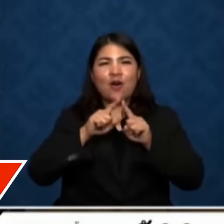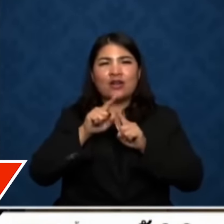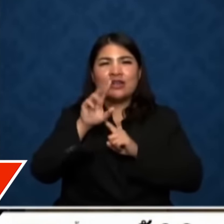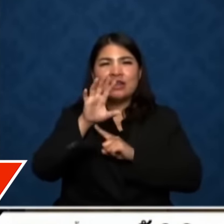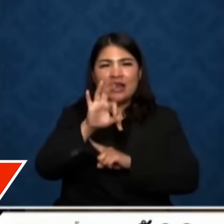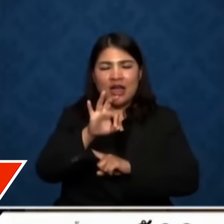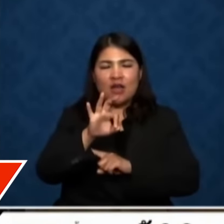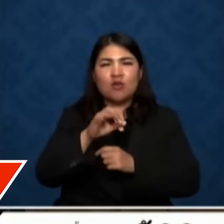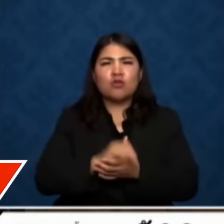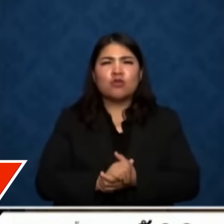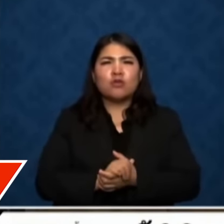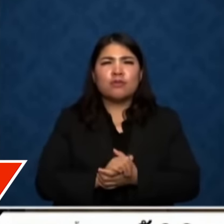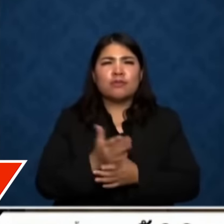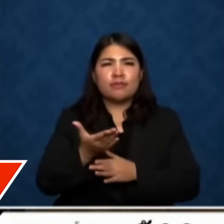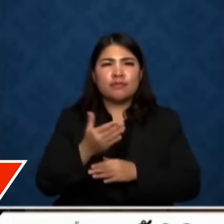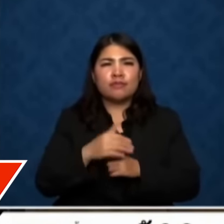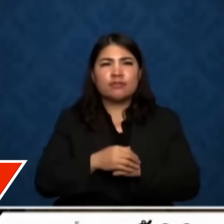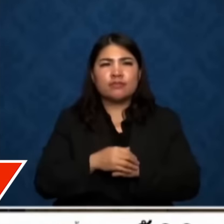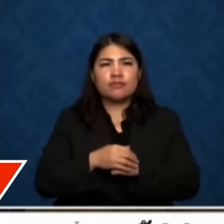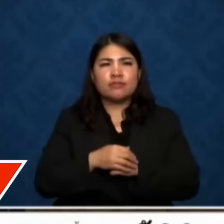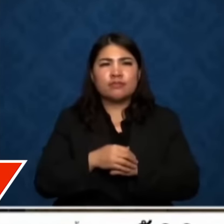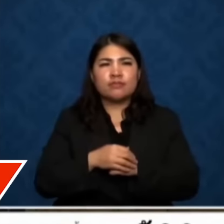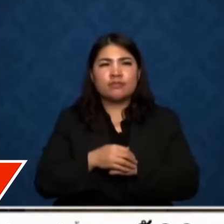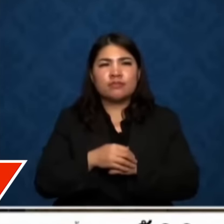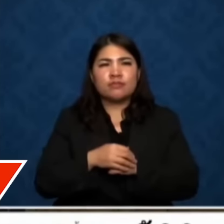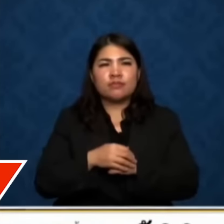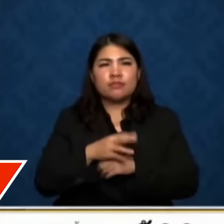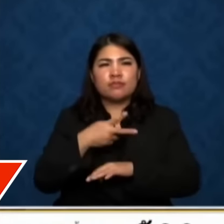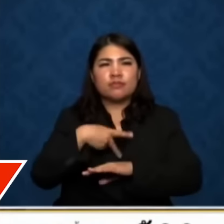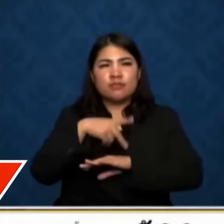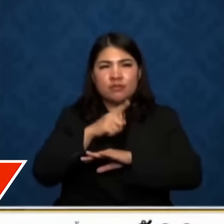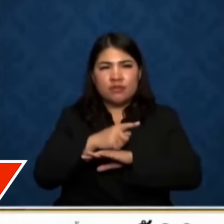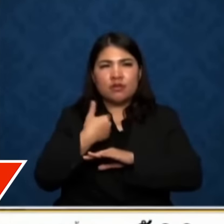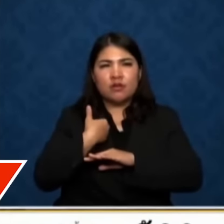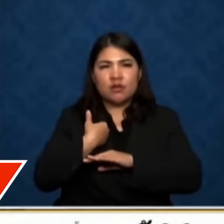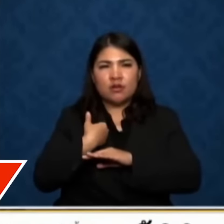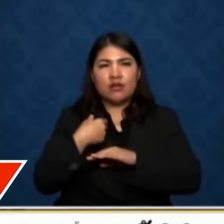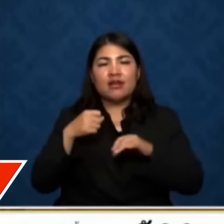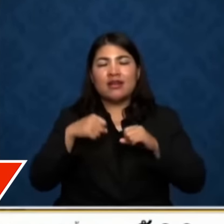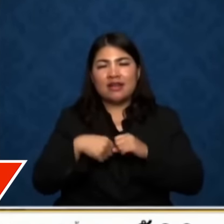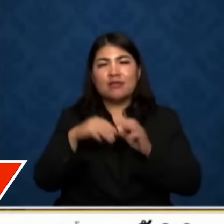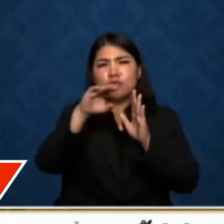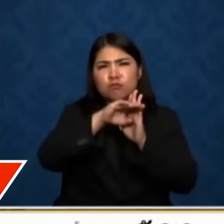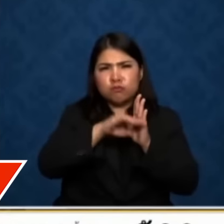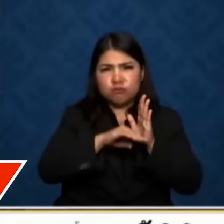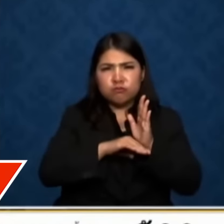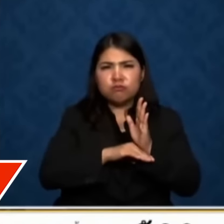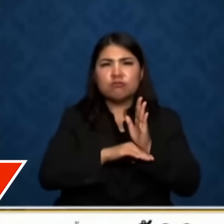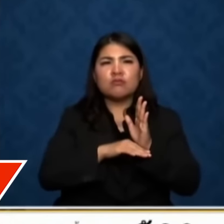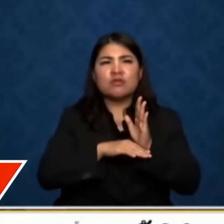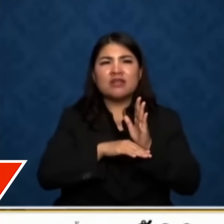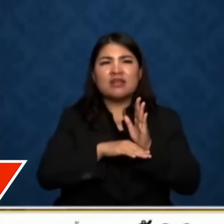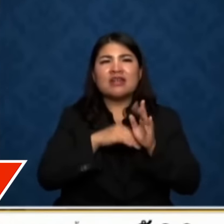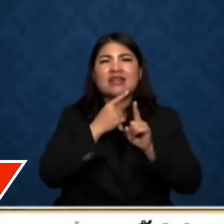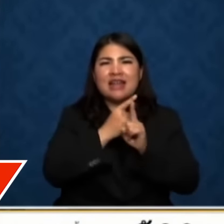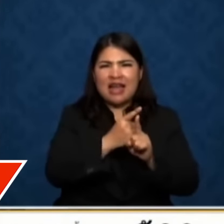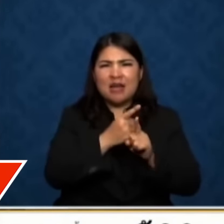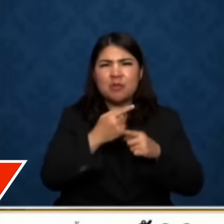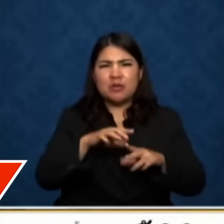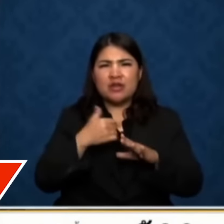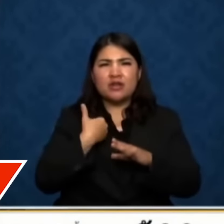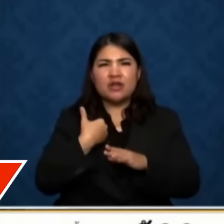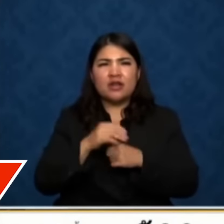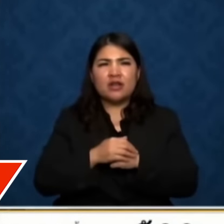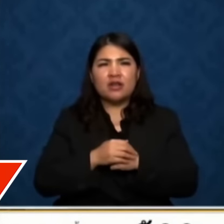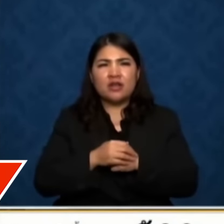ครับท่านประธานเนี่ยต้องควบคุมการประชุมให้เป็นไปตามยัตติและวาระในการอภิปรายตอนนี้เราอยู่ในยัตติการอภิปราย